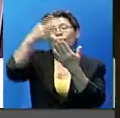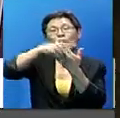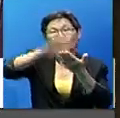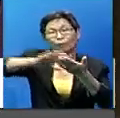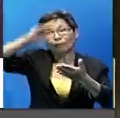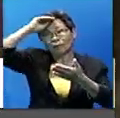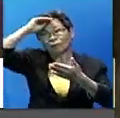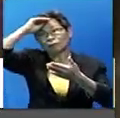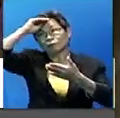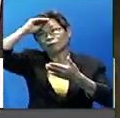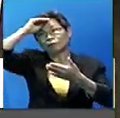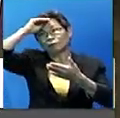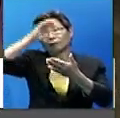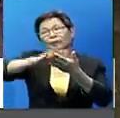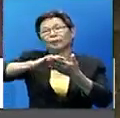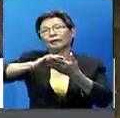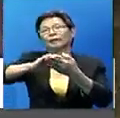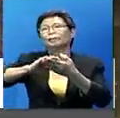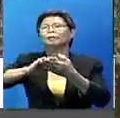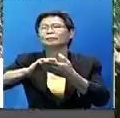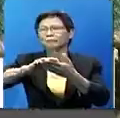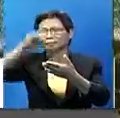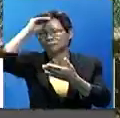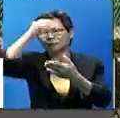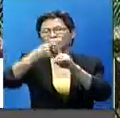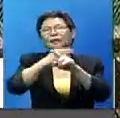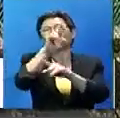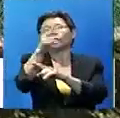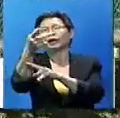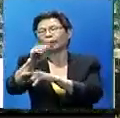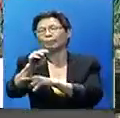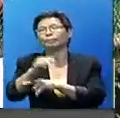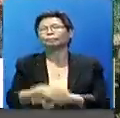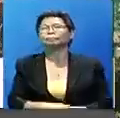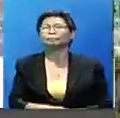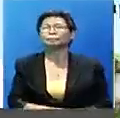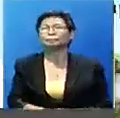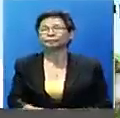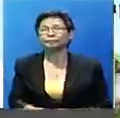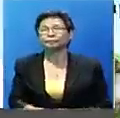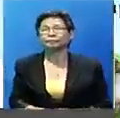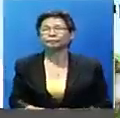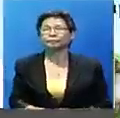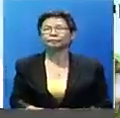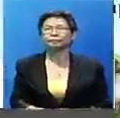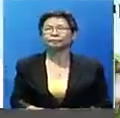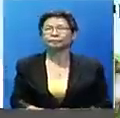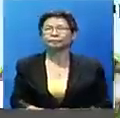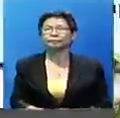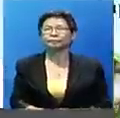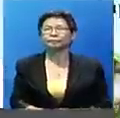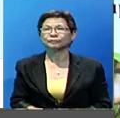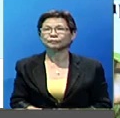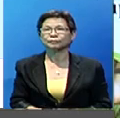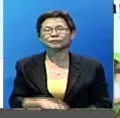dianjurkan pelajar sarjana pentadbiran perniagaan dari Universiti Kebangsaan Malaysia, UKM. Sekolah Perniagaan dan mereka telah sebab